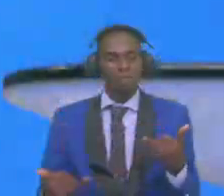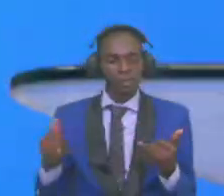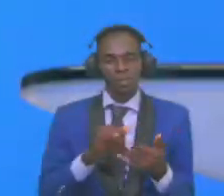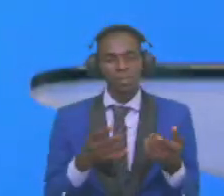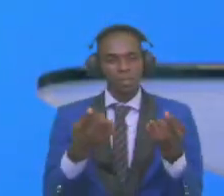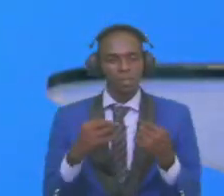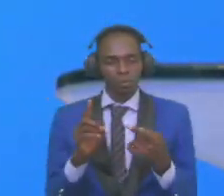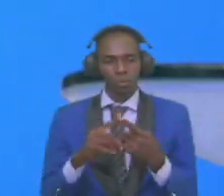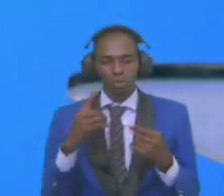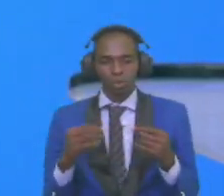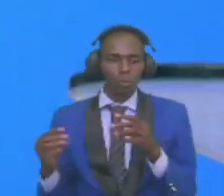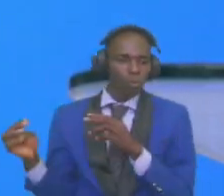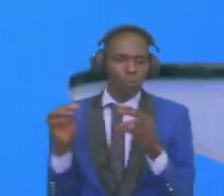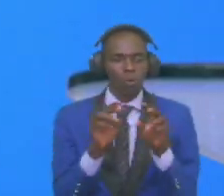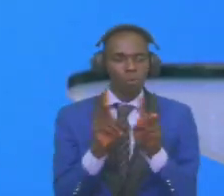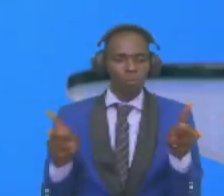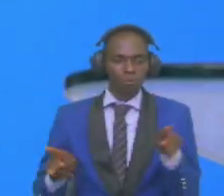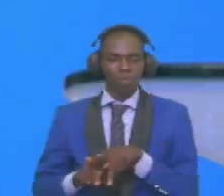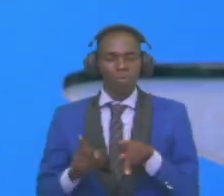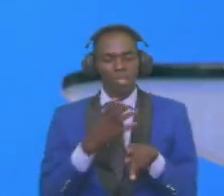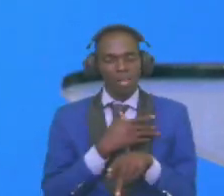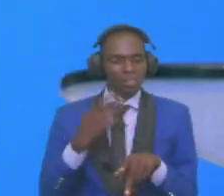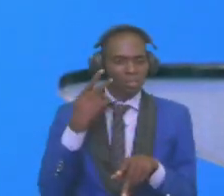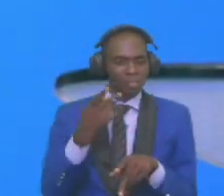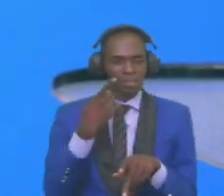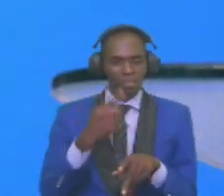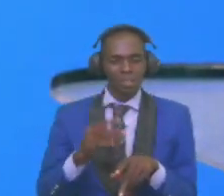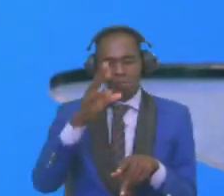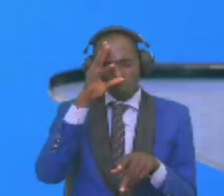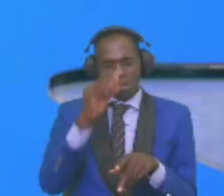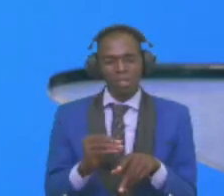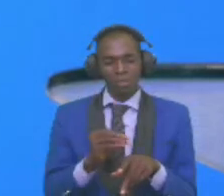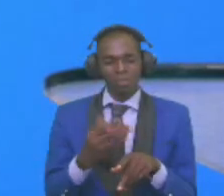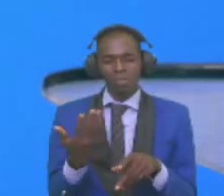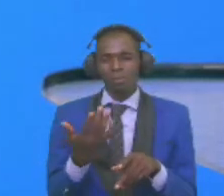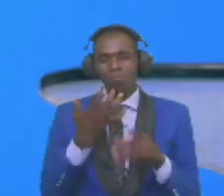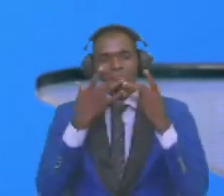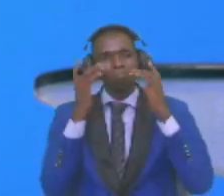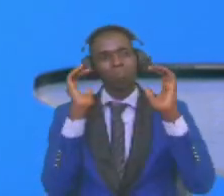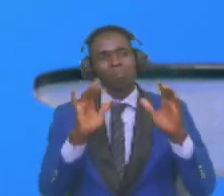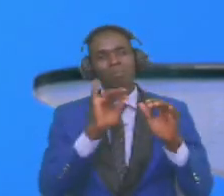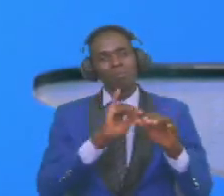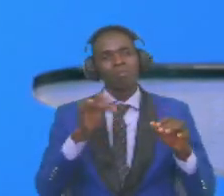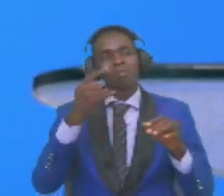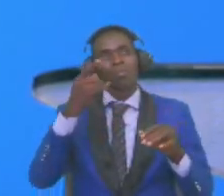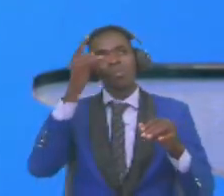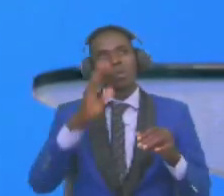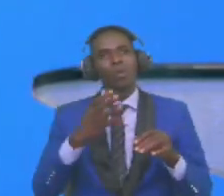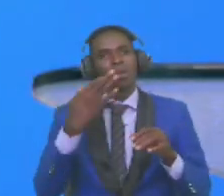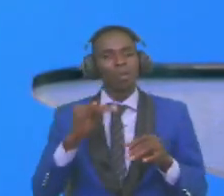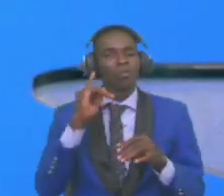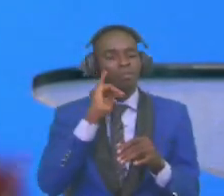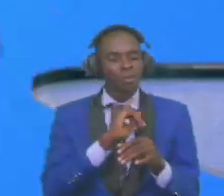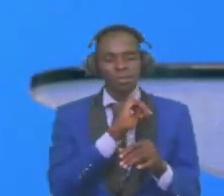au champ de bataille et la ville au mode là qui insultent est le dieu d'israël et l'a dit